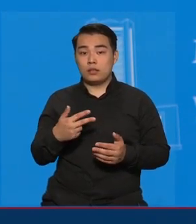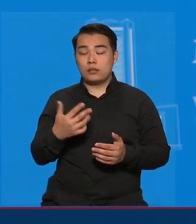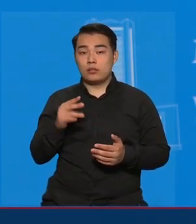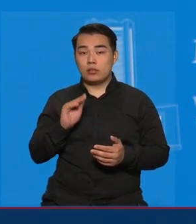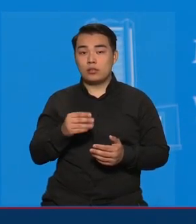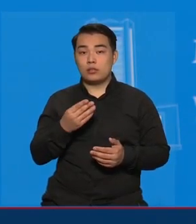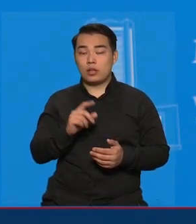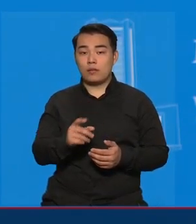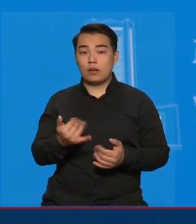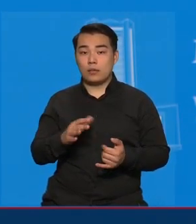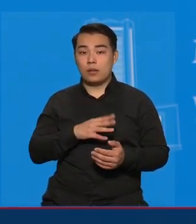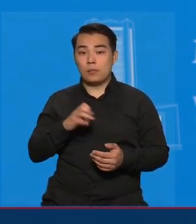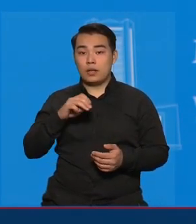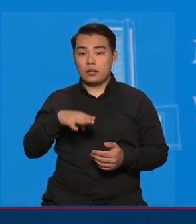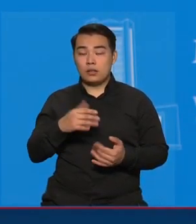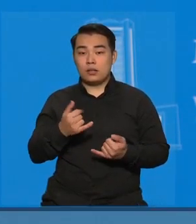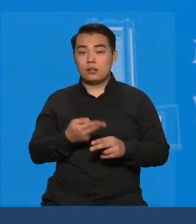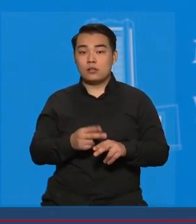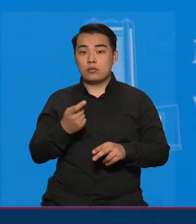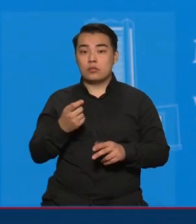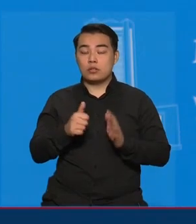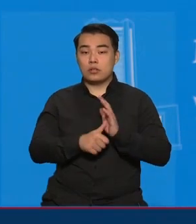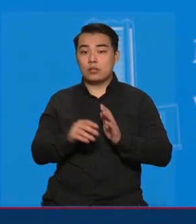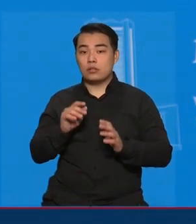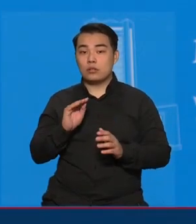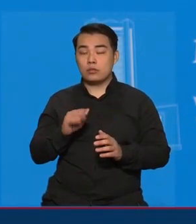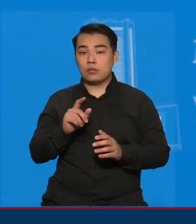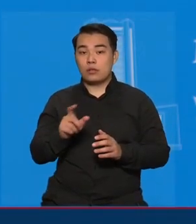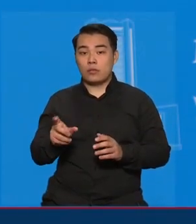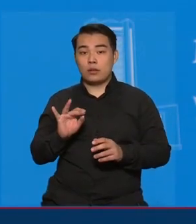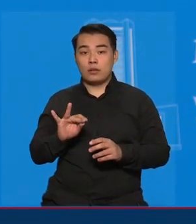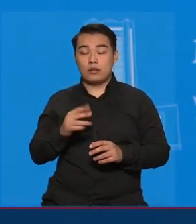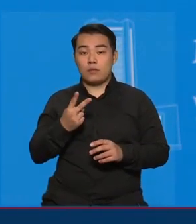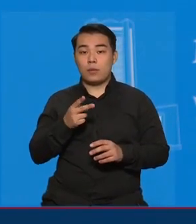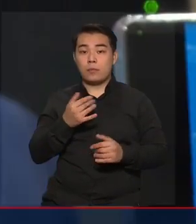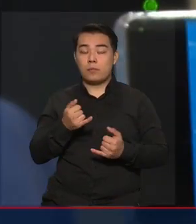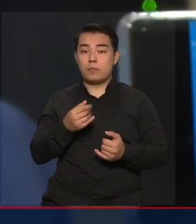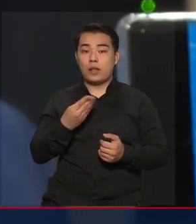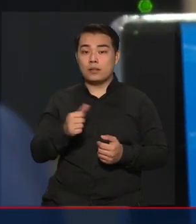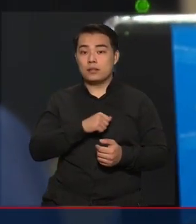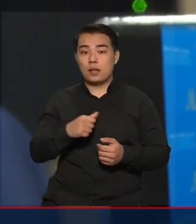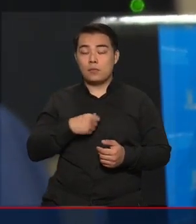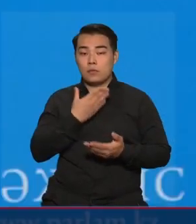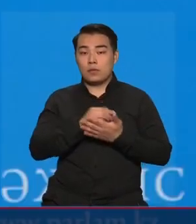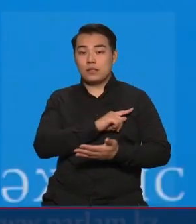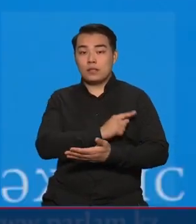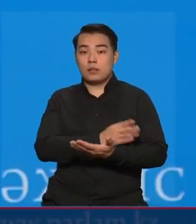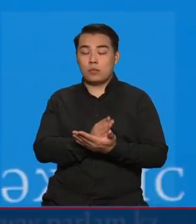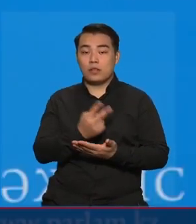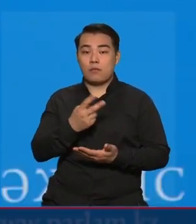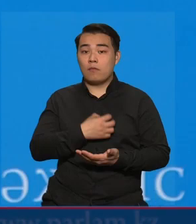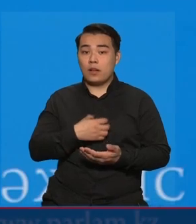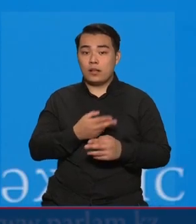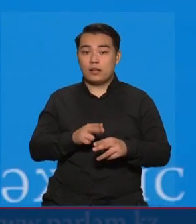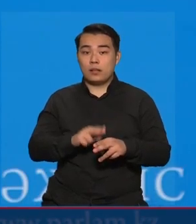человек, вот сейчас начался мартовский, 106 человек зарегистрировалось. И 2 платных, ребенок пробует свои силы. 2 основных, это у